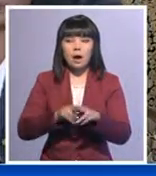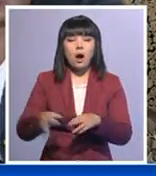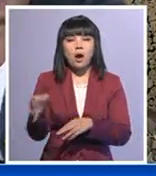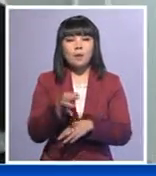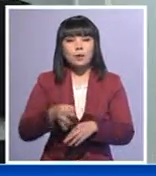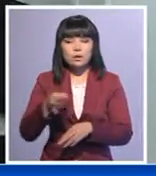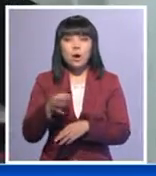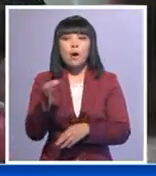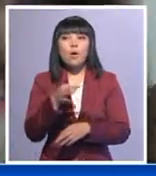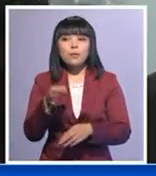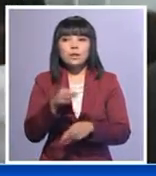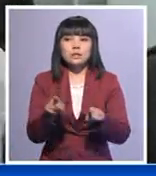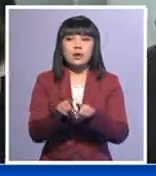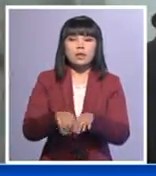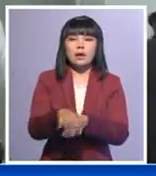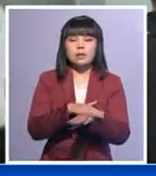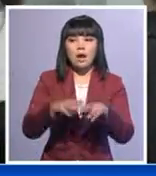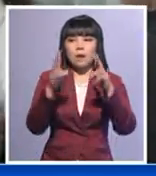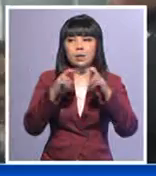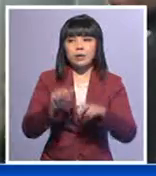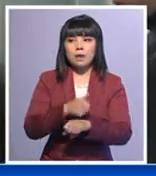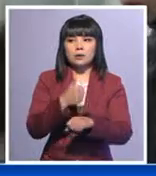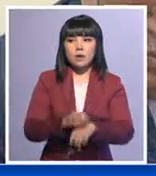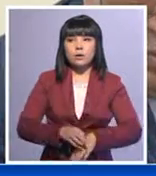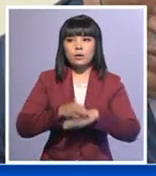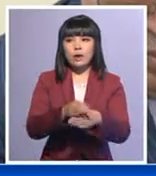және облыстық білім беру басқармалары жүргізеді екен.